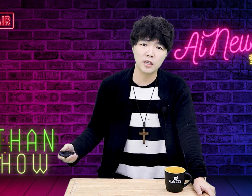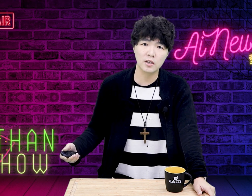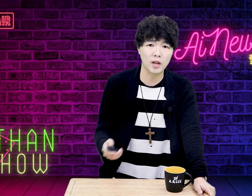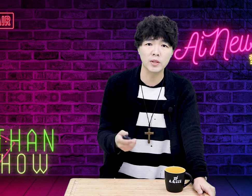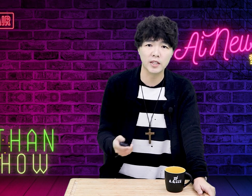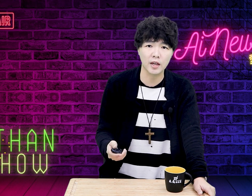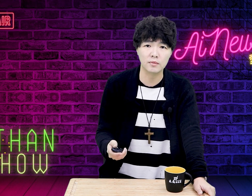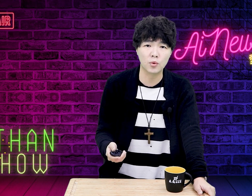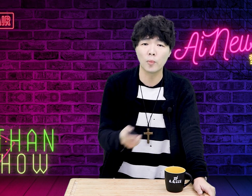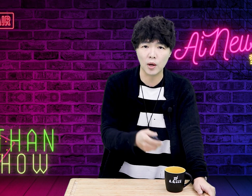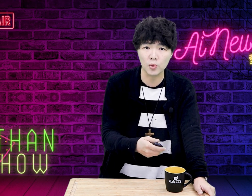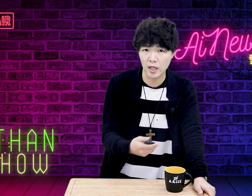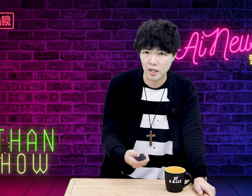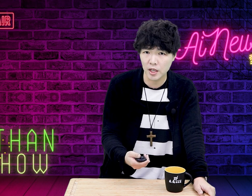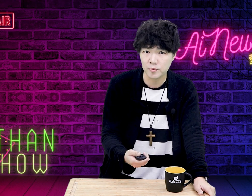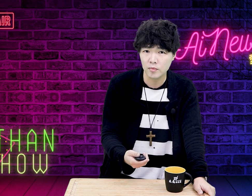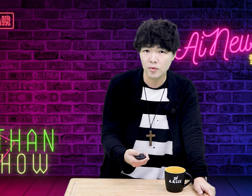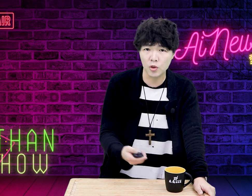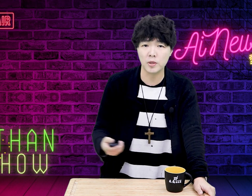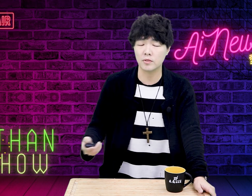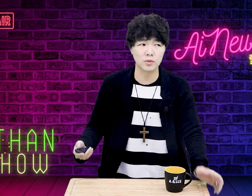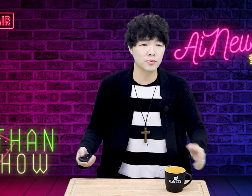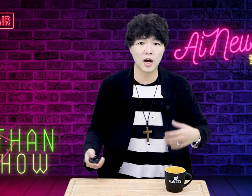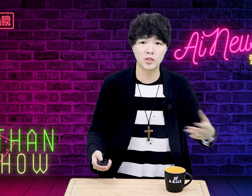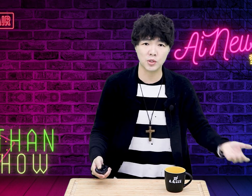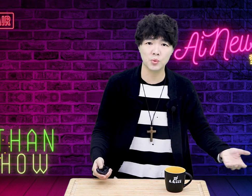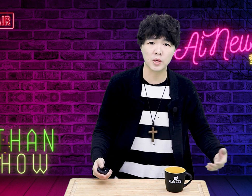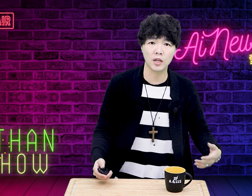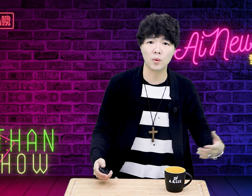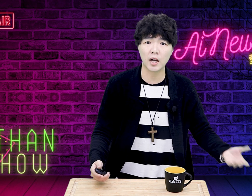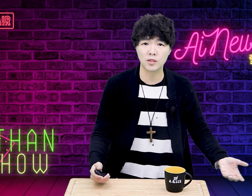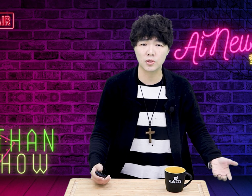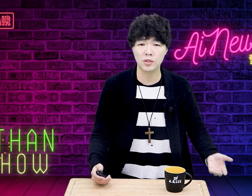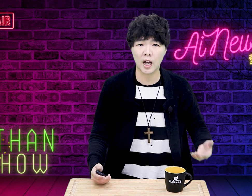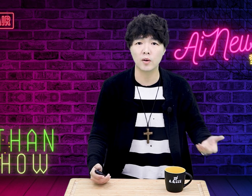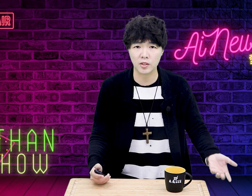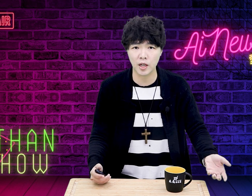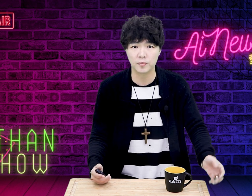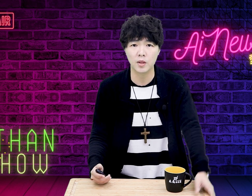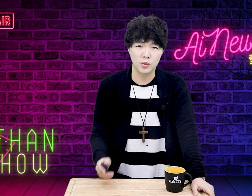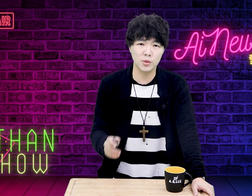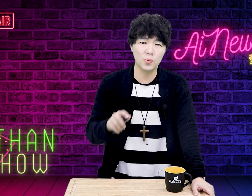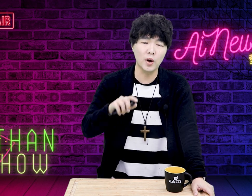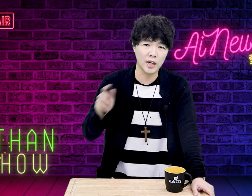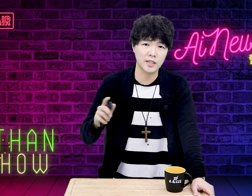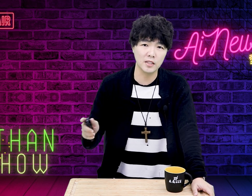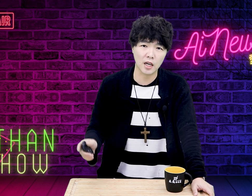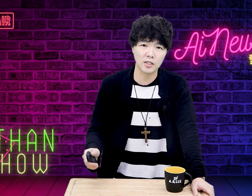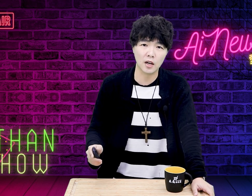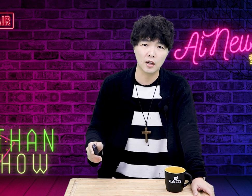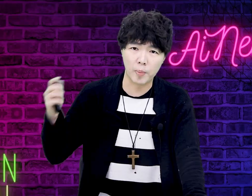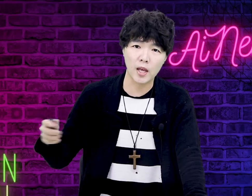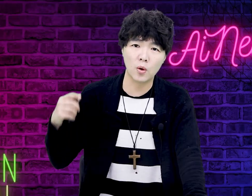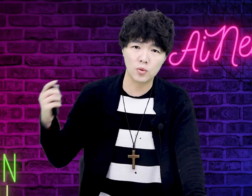着一个老奶奶过马路来的良善，会比就是发食物给流浪汉吃还要良善。就是我很难